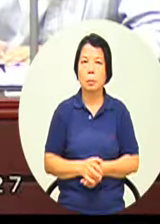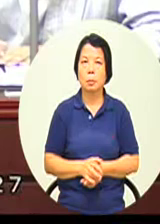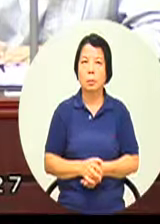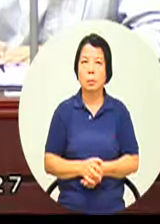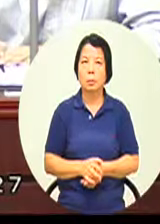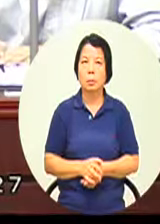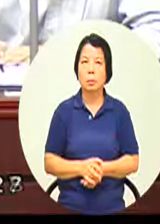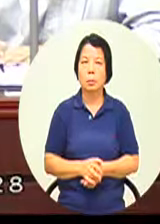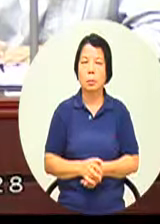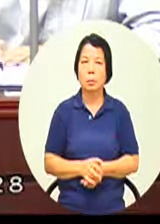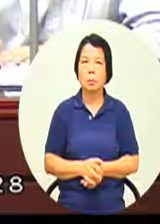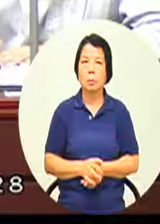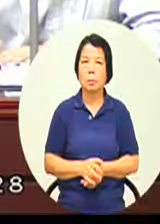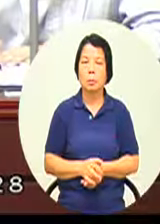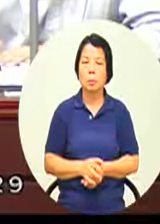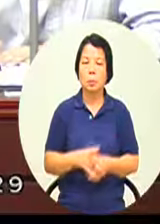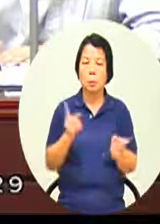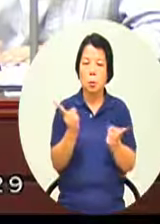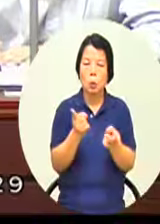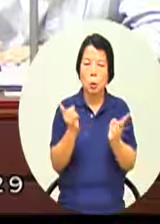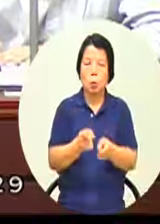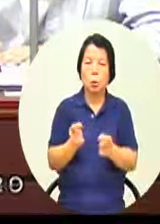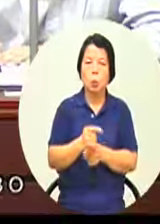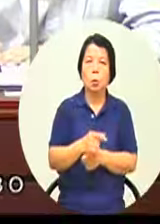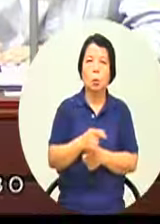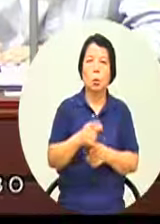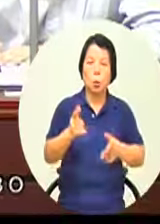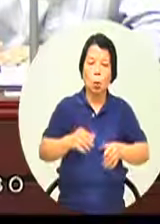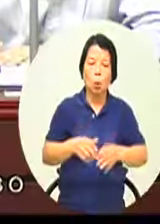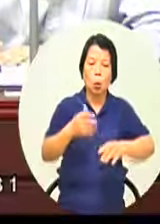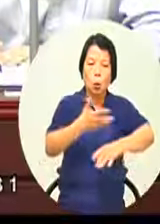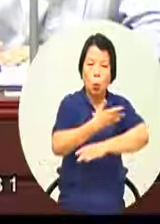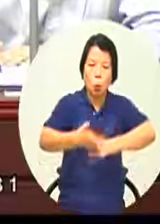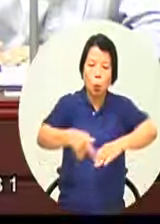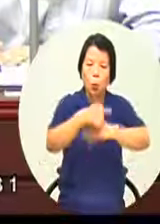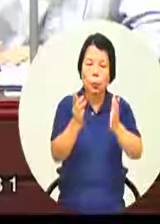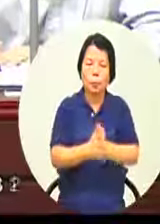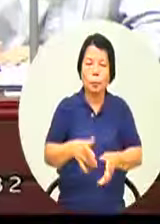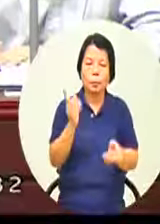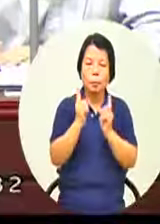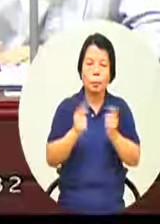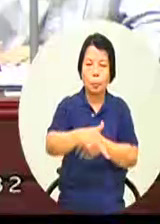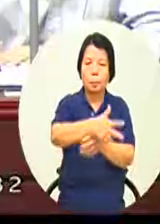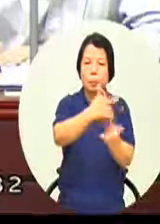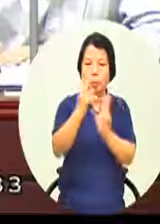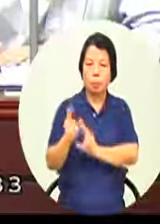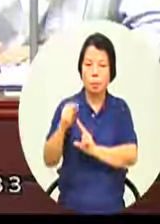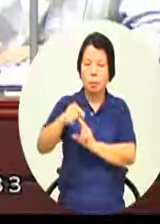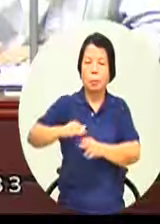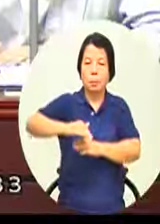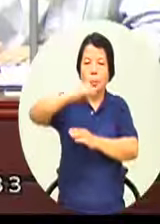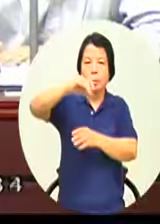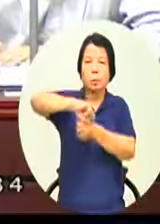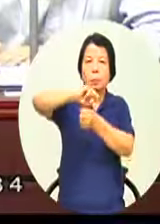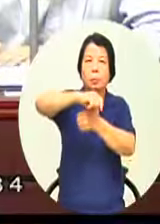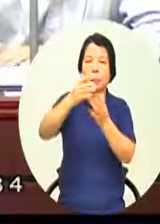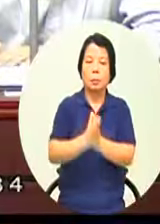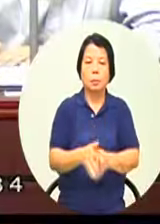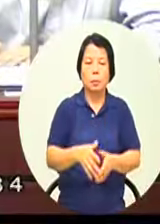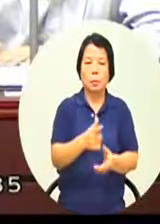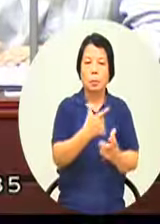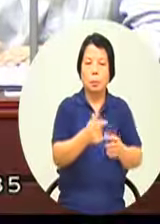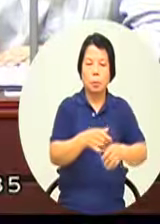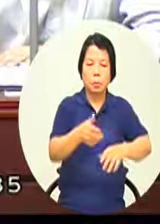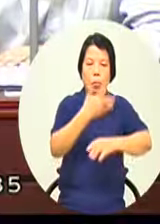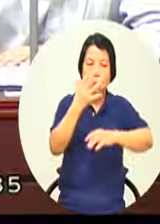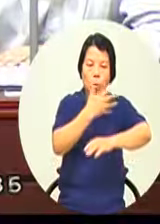哦，鼓山，我们是要把鼓山运河上面的鼓山桥架高哈，那主要就是要让这一个鼓山运河的这个通洪断